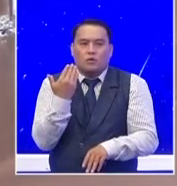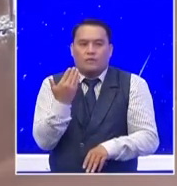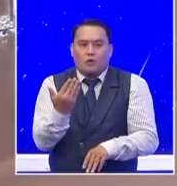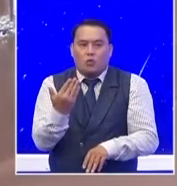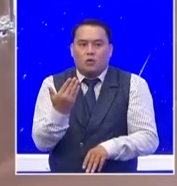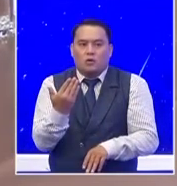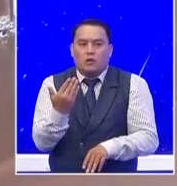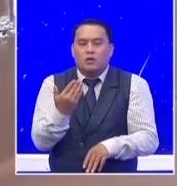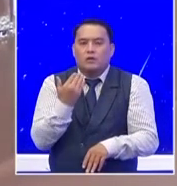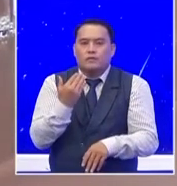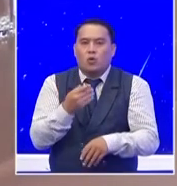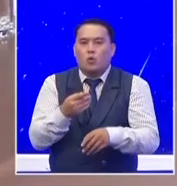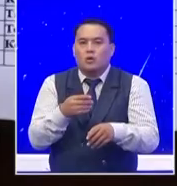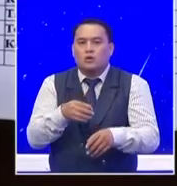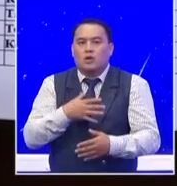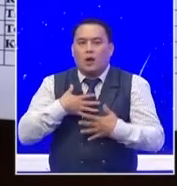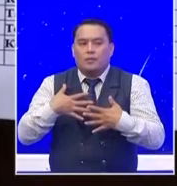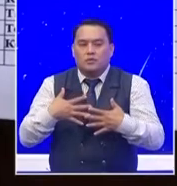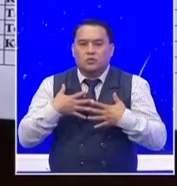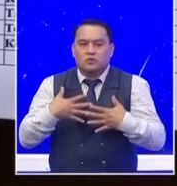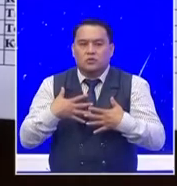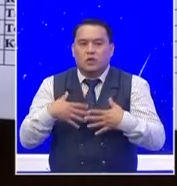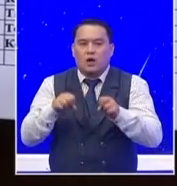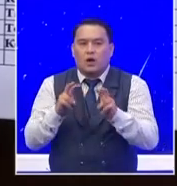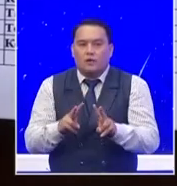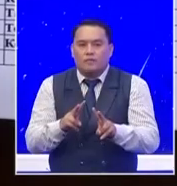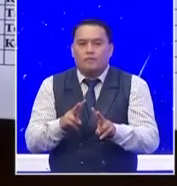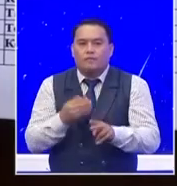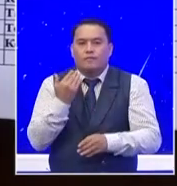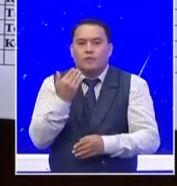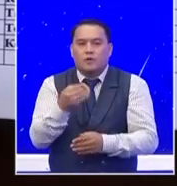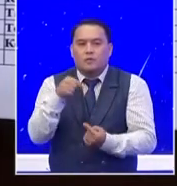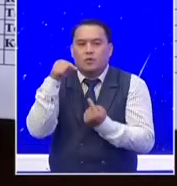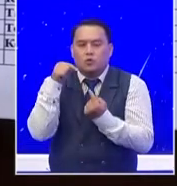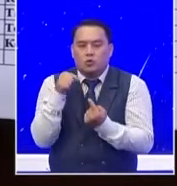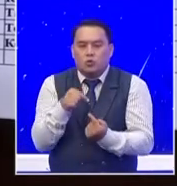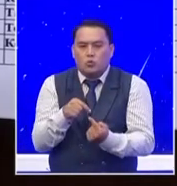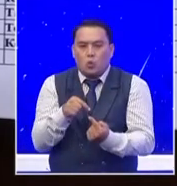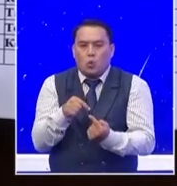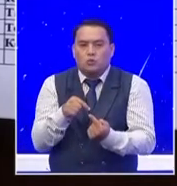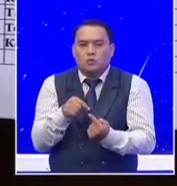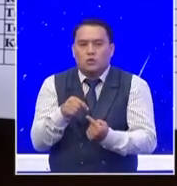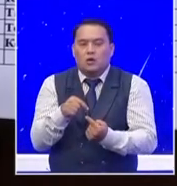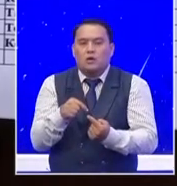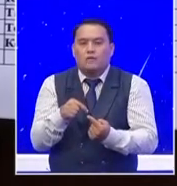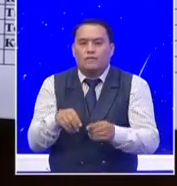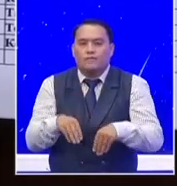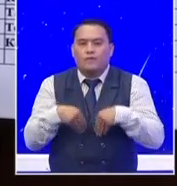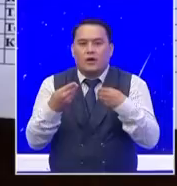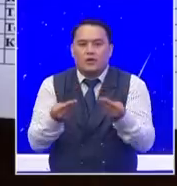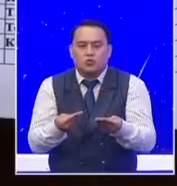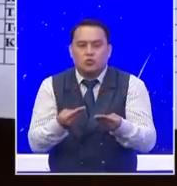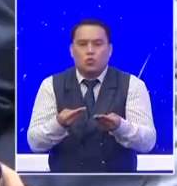больниц региона медицинским кислородом. Не надо мне конкретно, я сказал, по больницам, которым ты